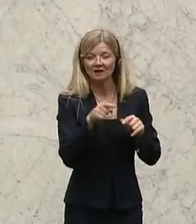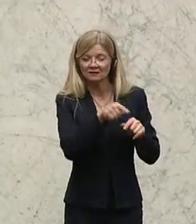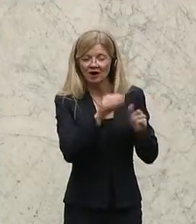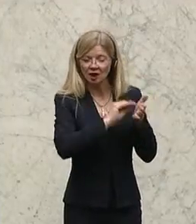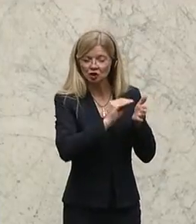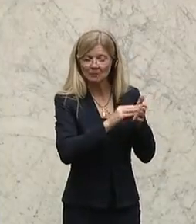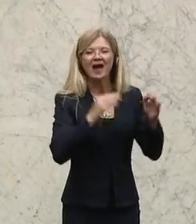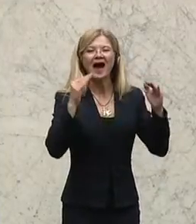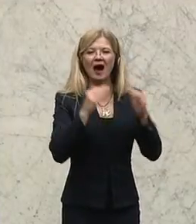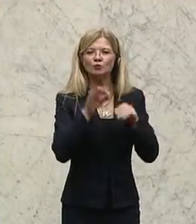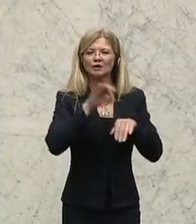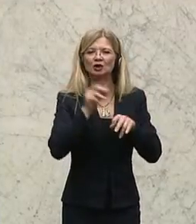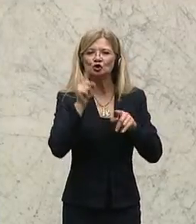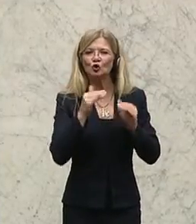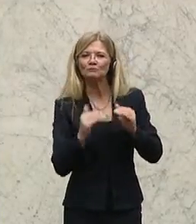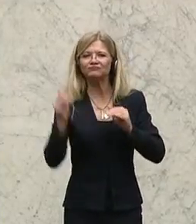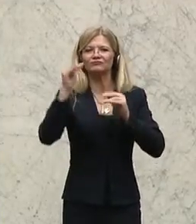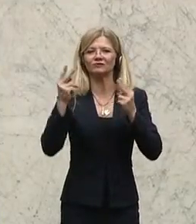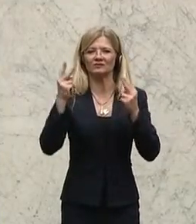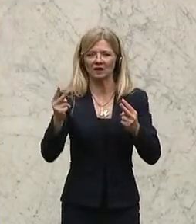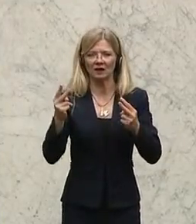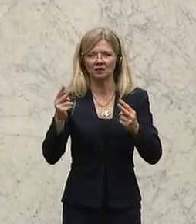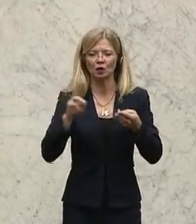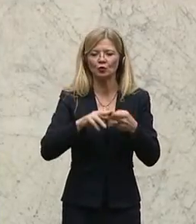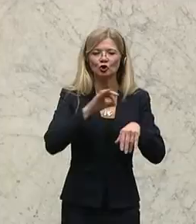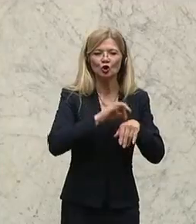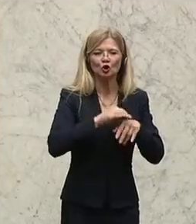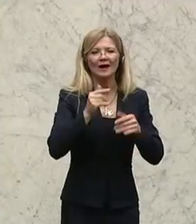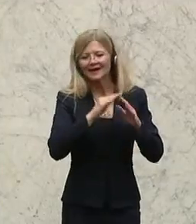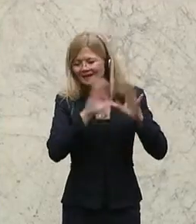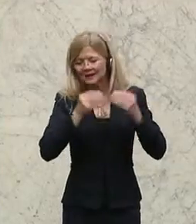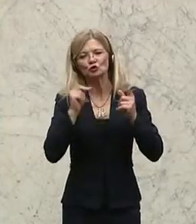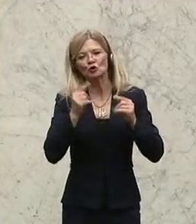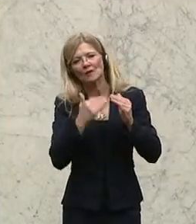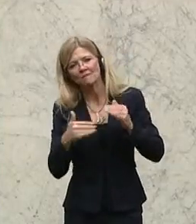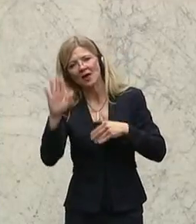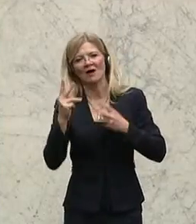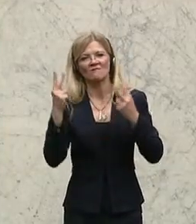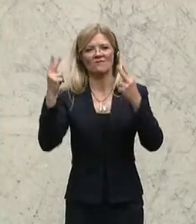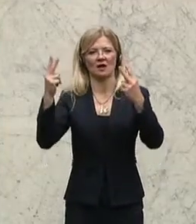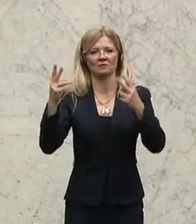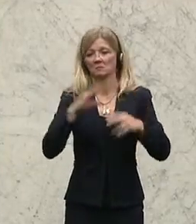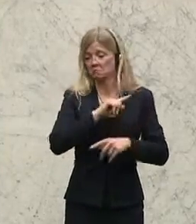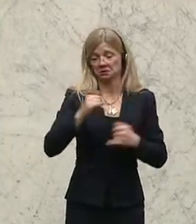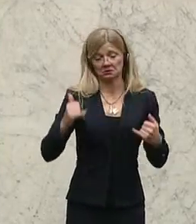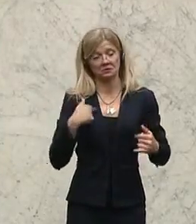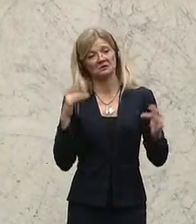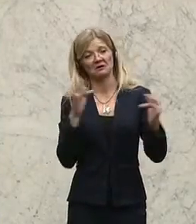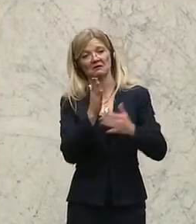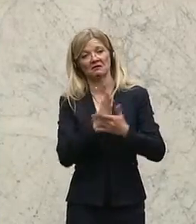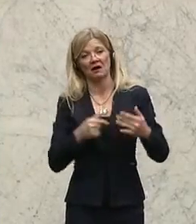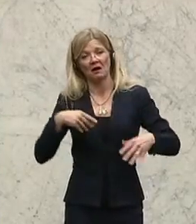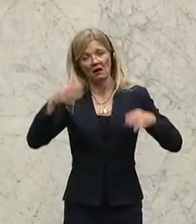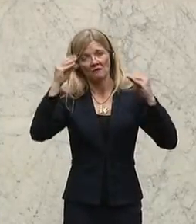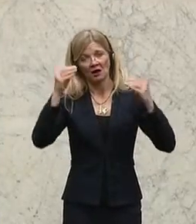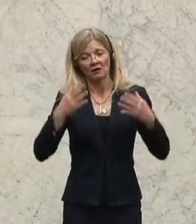aufgewertet werden soll und der Arzt insgesamt aufgewertet werden soll. Bis jetzt erleben wir das Gegenteil. Aber es fehlt mir hier die konkrete Vorschlagssituation.